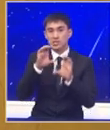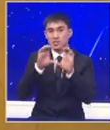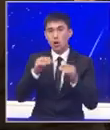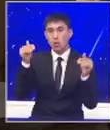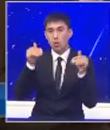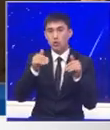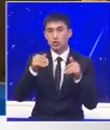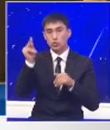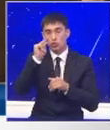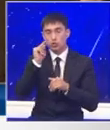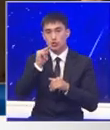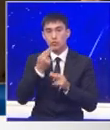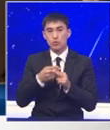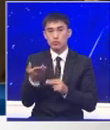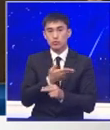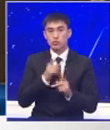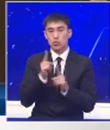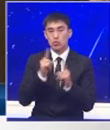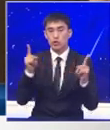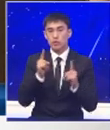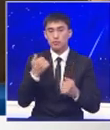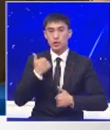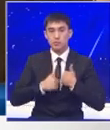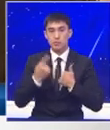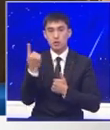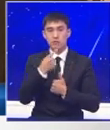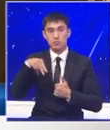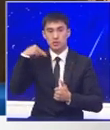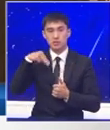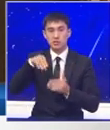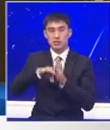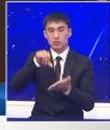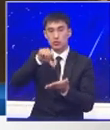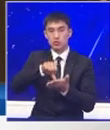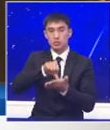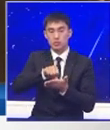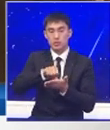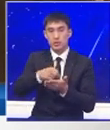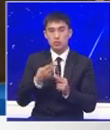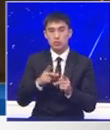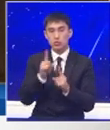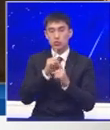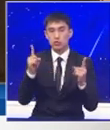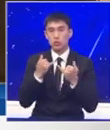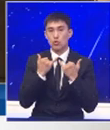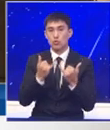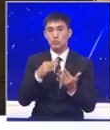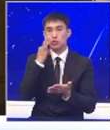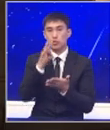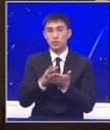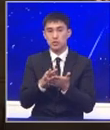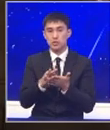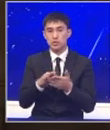білім алады. Бұл біз үшін үлкен мәртебе. Бірінші рет президент сайлауында дауыс бердік. Бұл үлкен құрмет пен